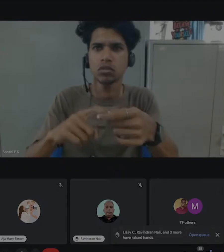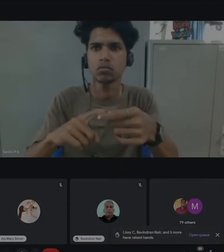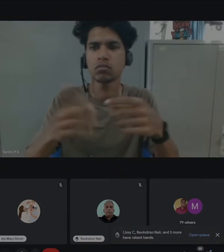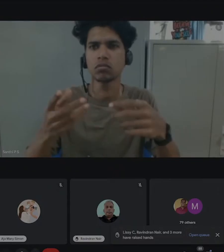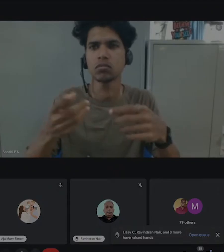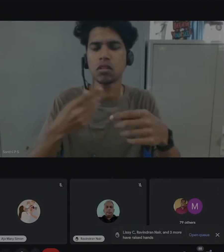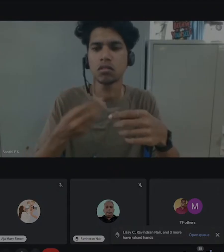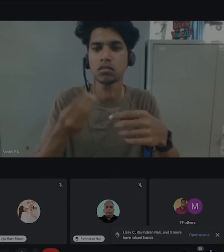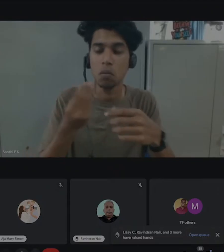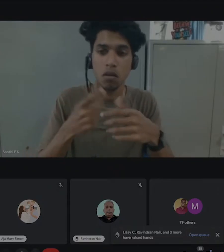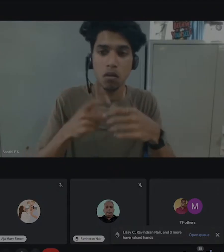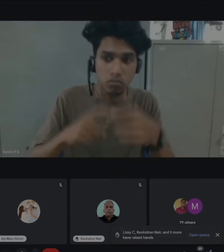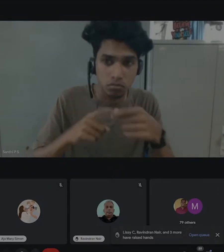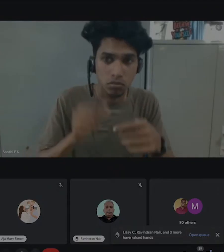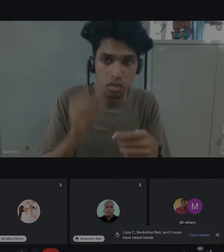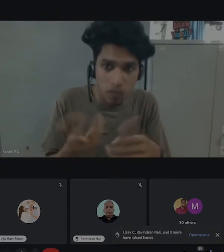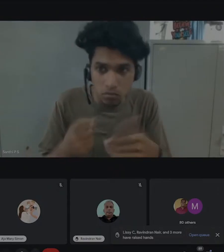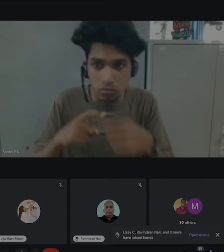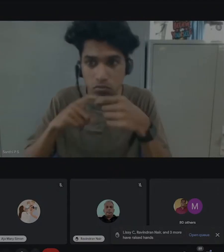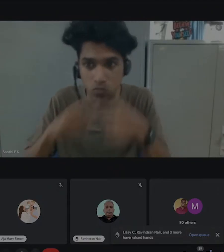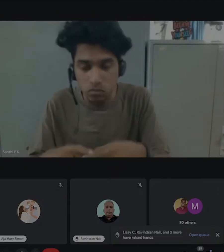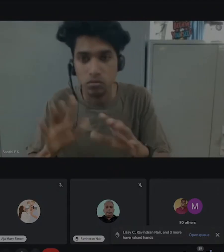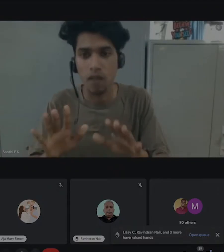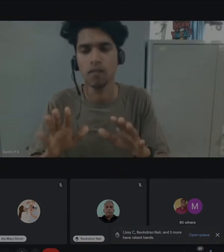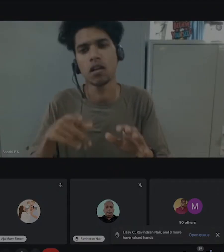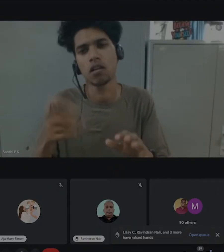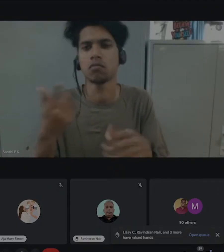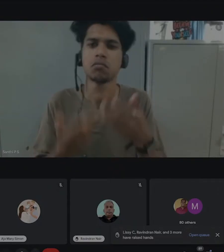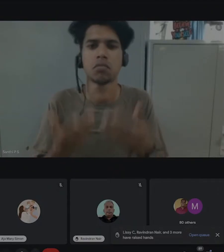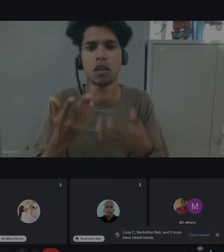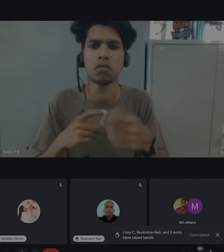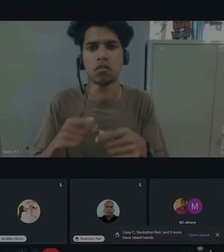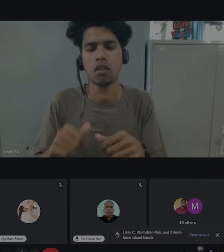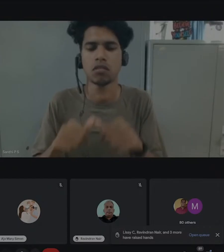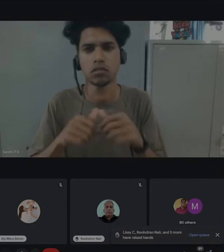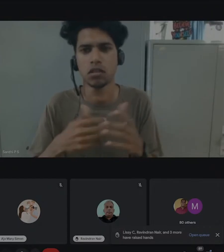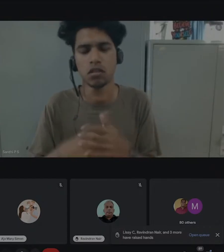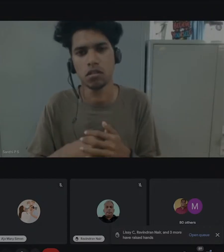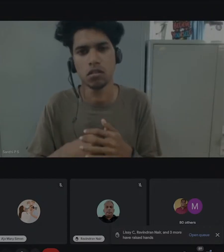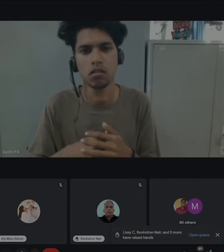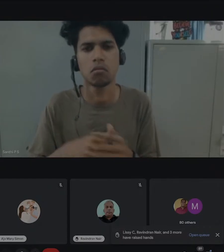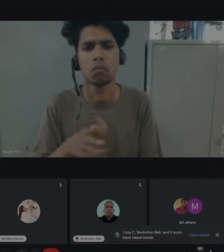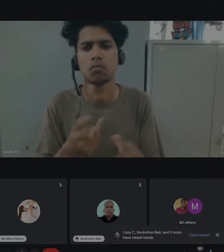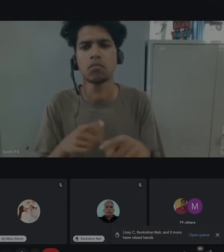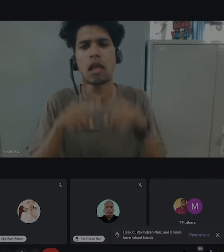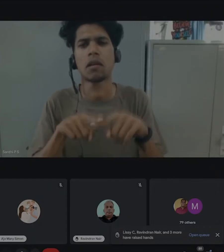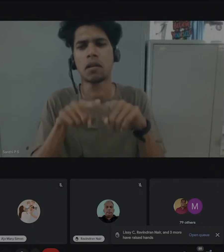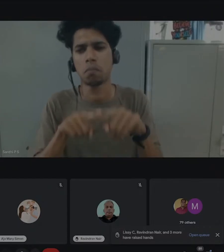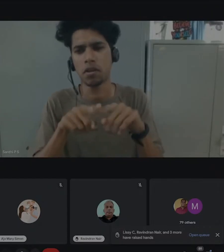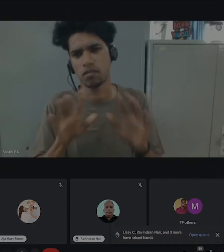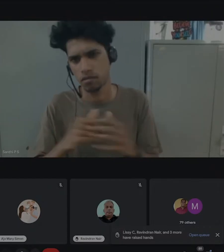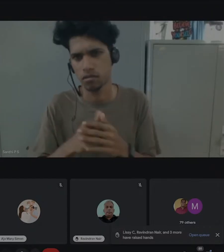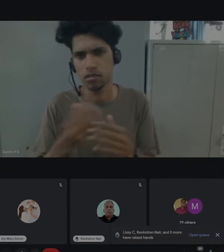പറയുമായിരിക്കും. കുട്ടിയായിട്ട് എന്തെങ്കിലും ചോദിക്കാനുള്ള സാധ്യതയും കുറവായിരിക്കും. അതുപോലെ തന്നെയാണ് ഈ ക്ലാസ്സിൽ വരുമ്പോഴും